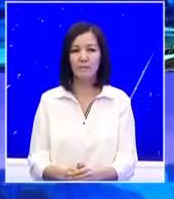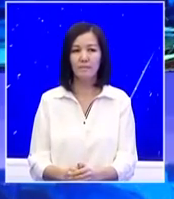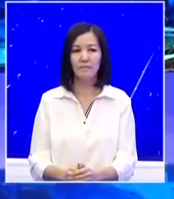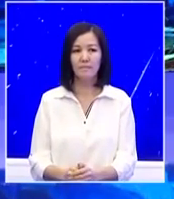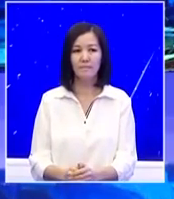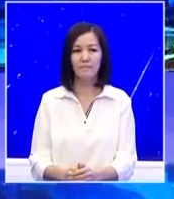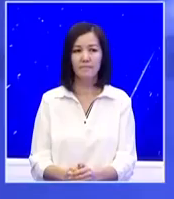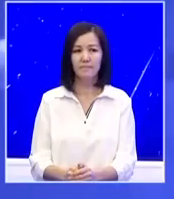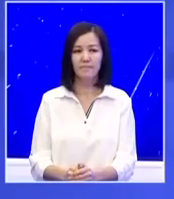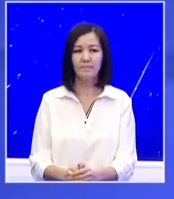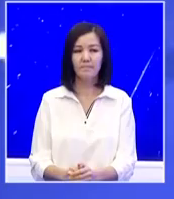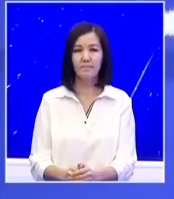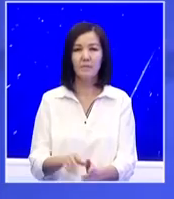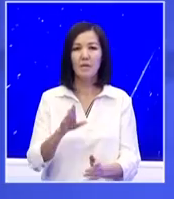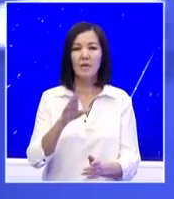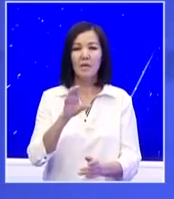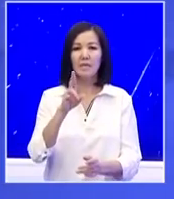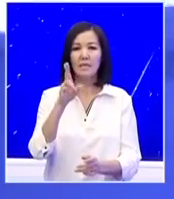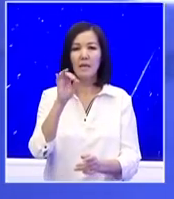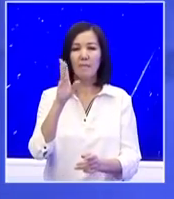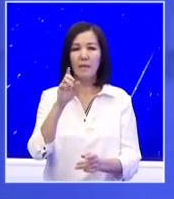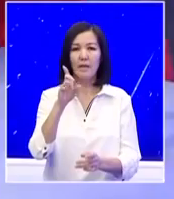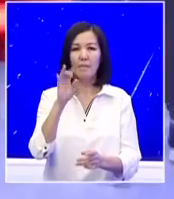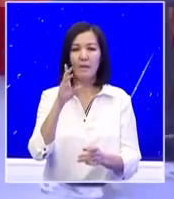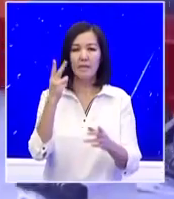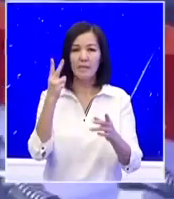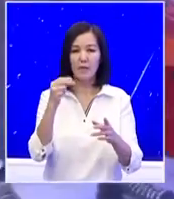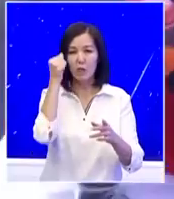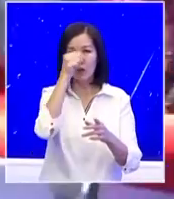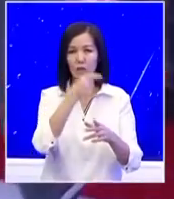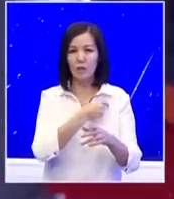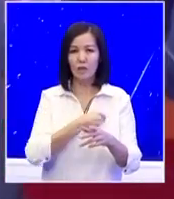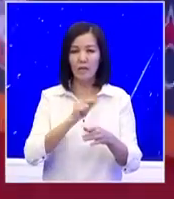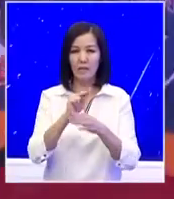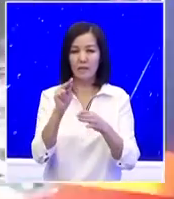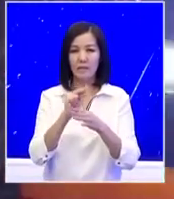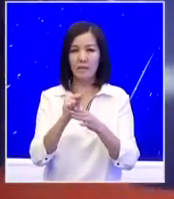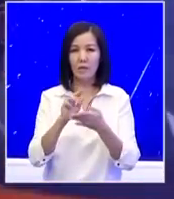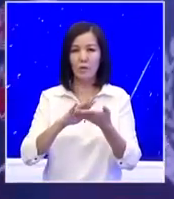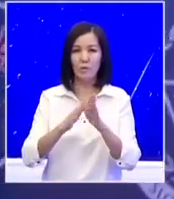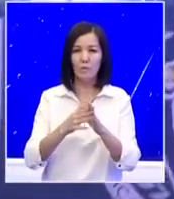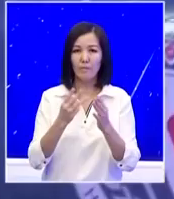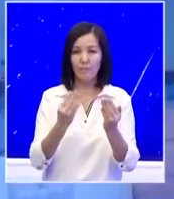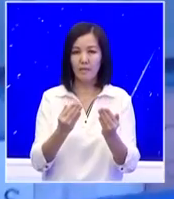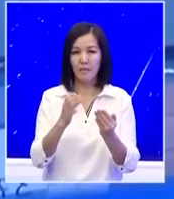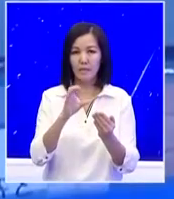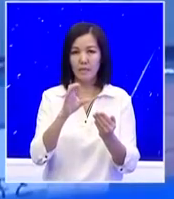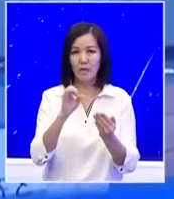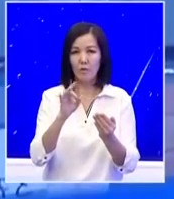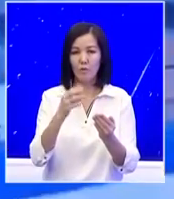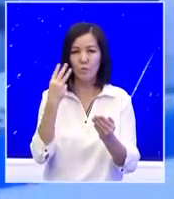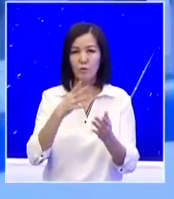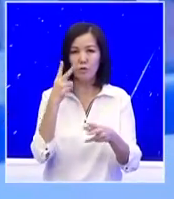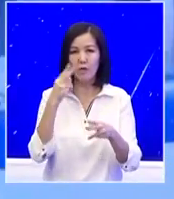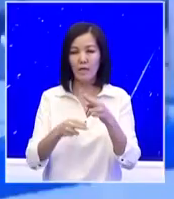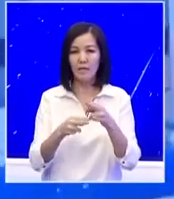ұсынамыз. Андрей Скабелка Барс командасын 2 жыл жаттықтырды. Оның клубпен келісімі биыл сәуірдің 30 күні аяқталады. Елордалық